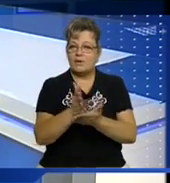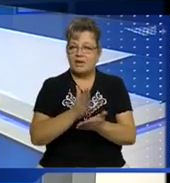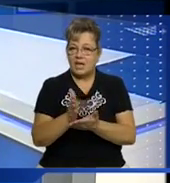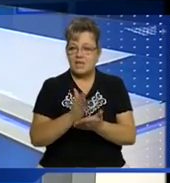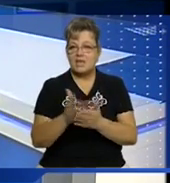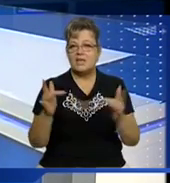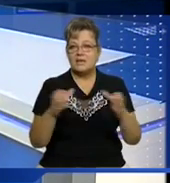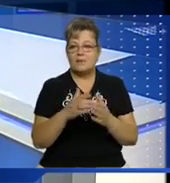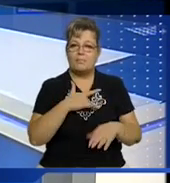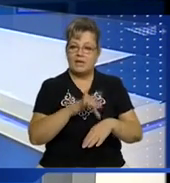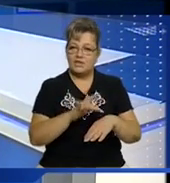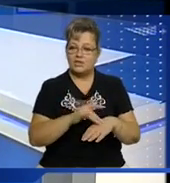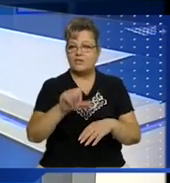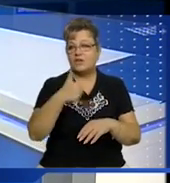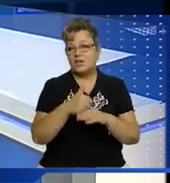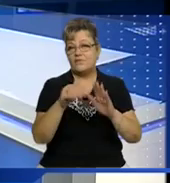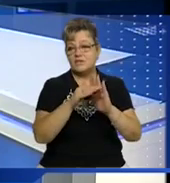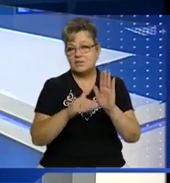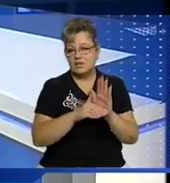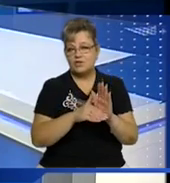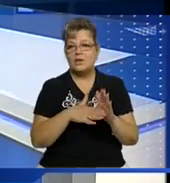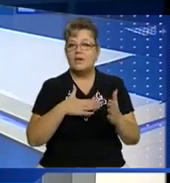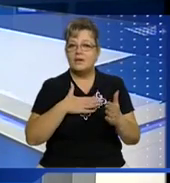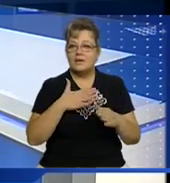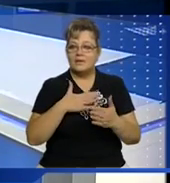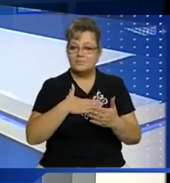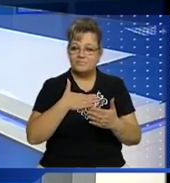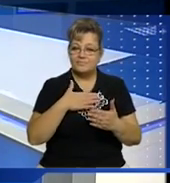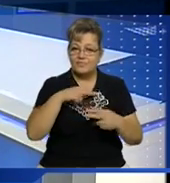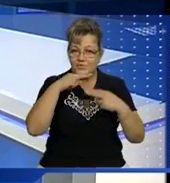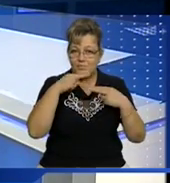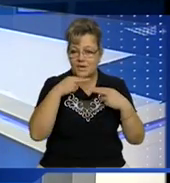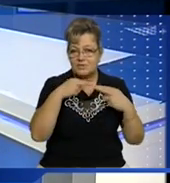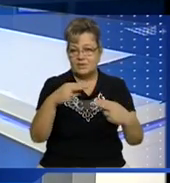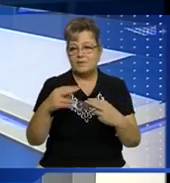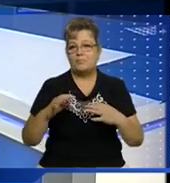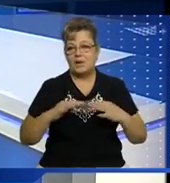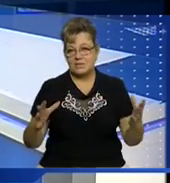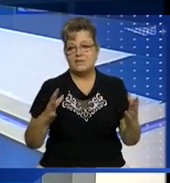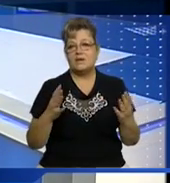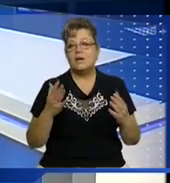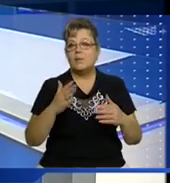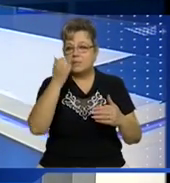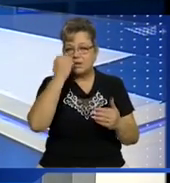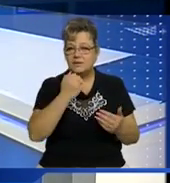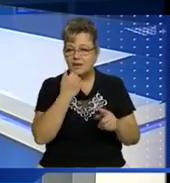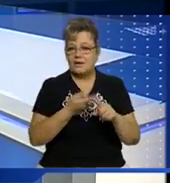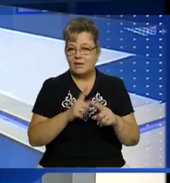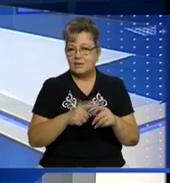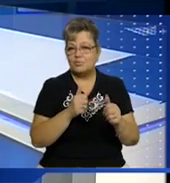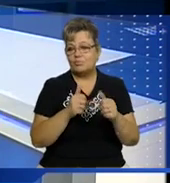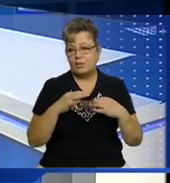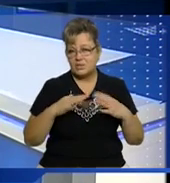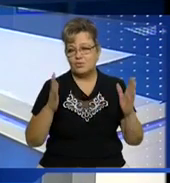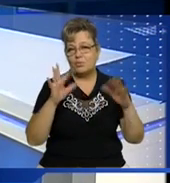информационно-туристического направления и волонтеры фестиваля болельщиков. Главная задача – создать доброжелательную и гостеприимную атмосферу спортивного праздника.